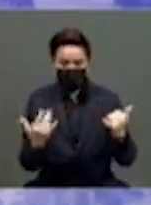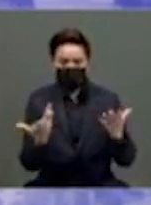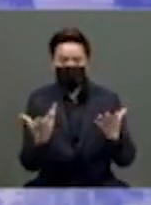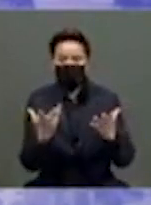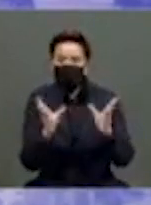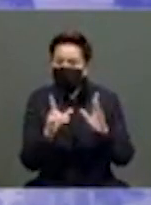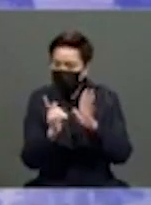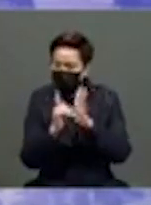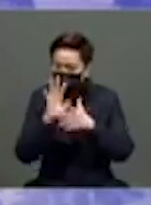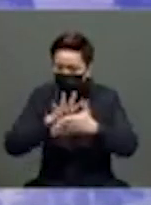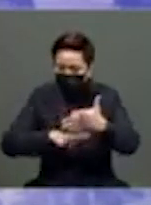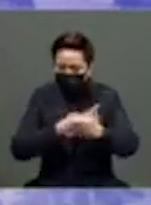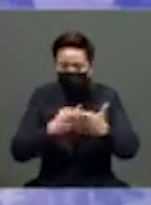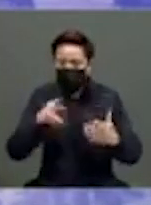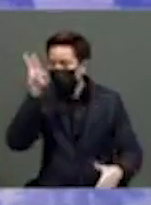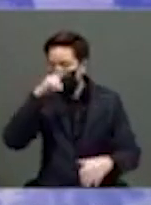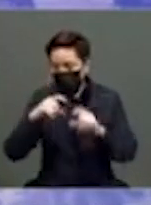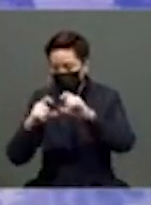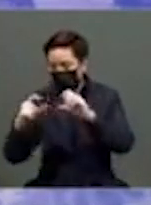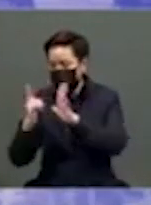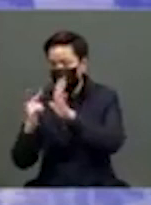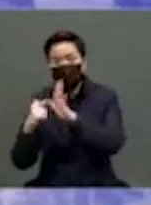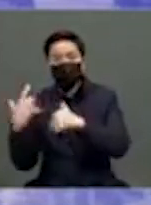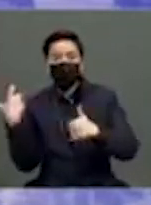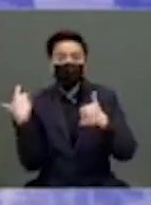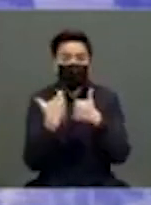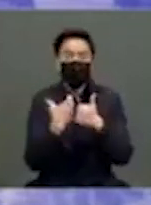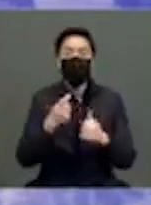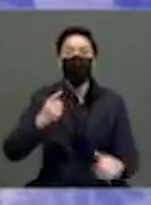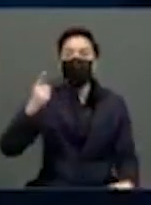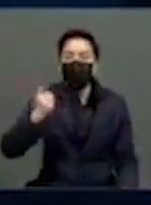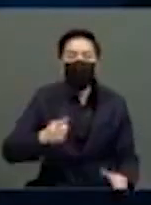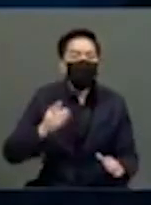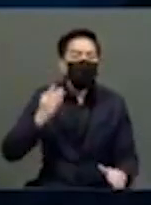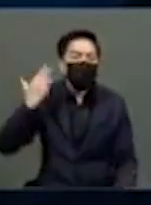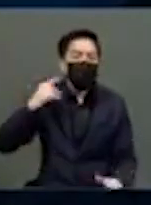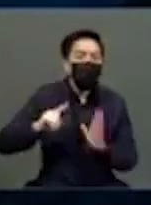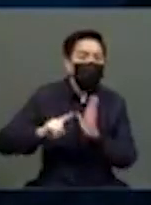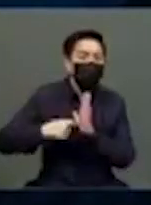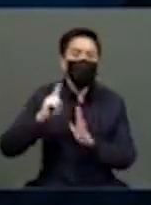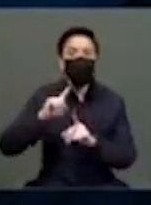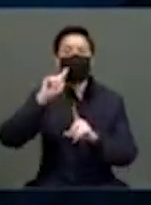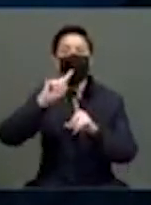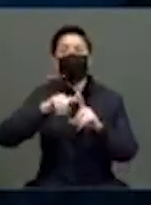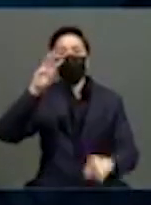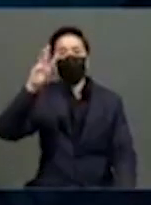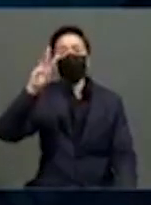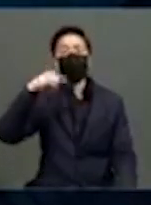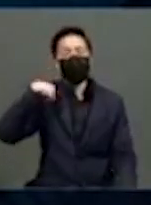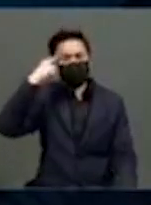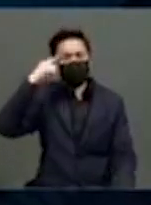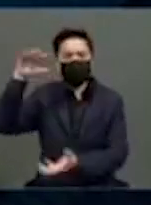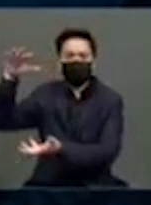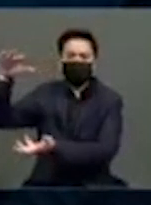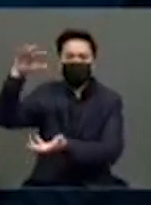Supplyแผนการจัดหาวัคซีนนะครับซึ่งแต่เดิมนั้นก็บอกว่าเดือนมิถุนายนนี้น่าจะ